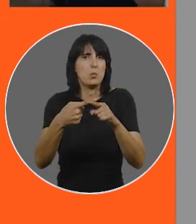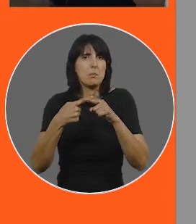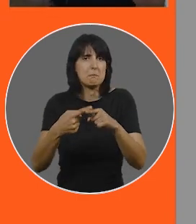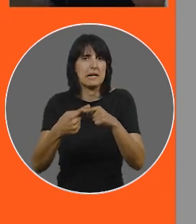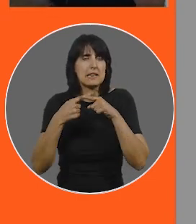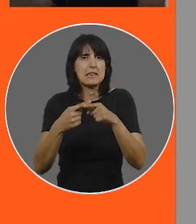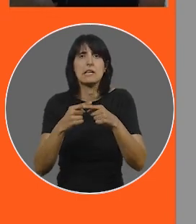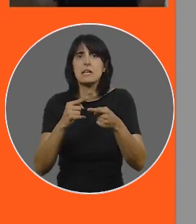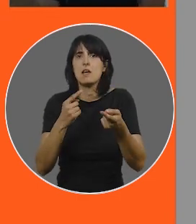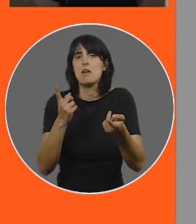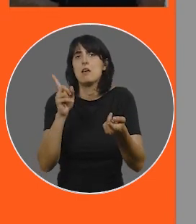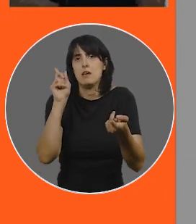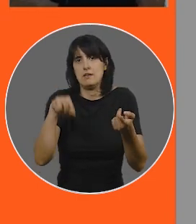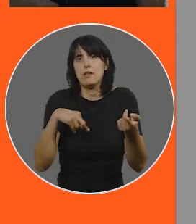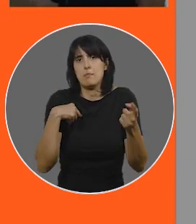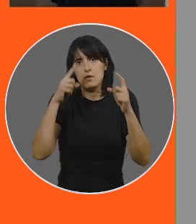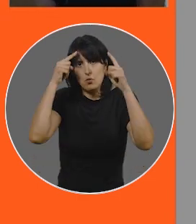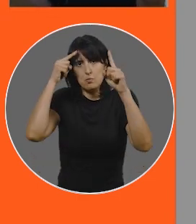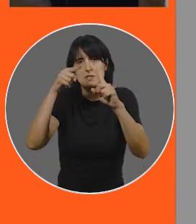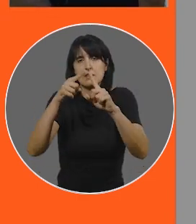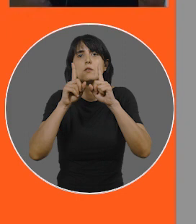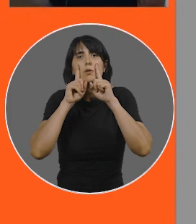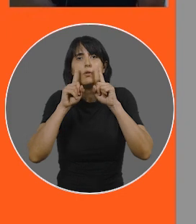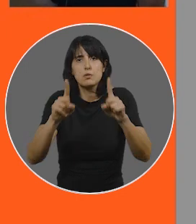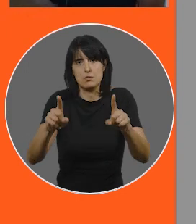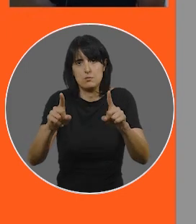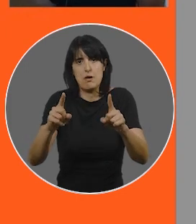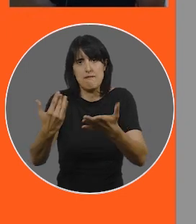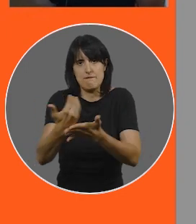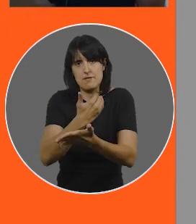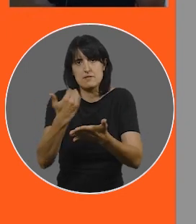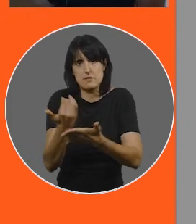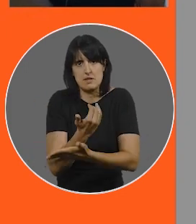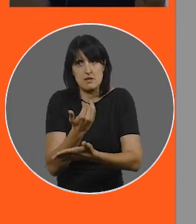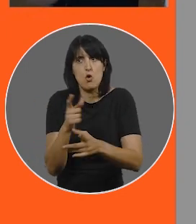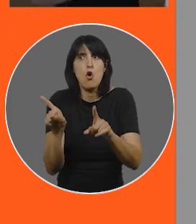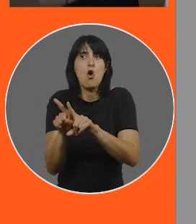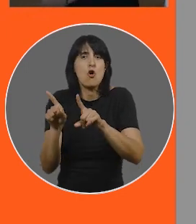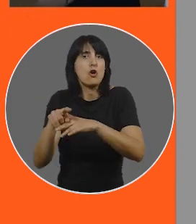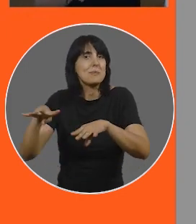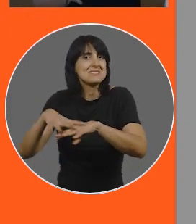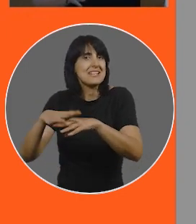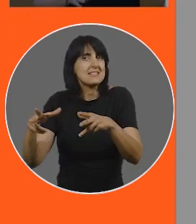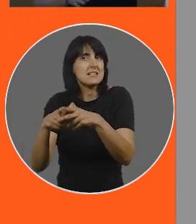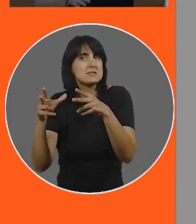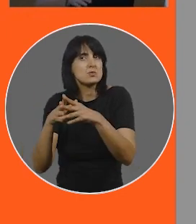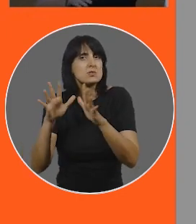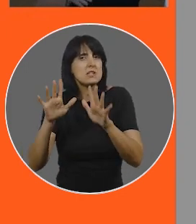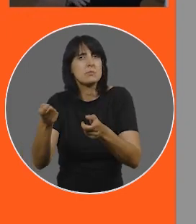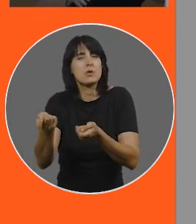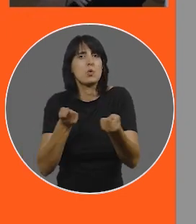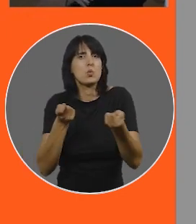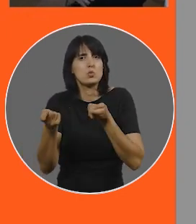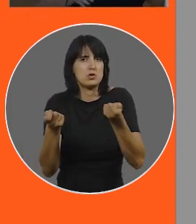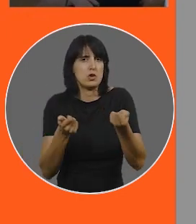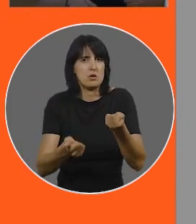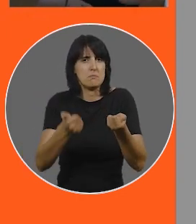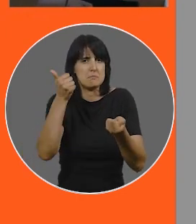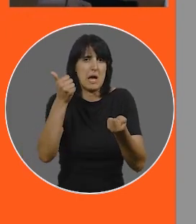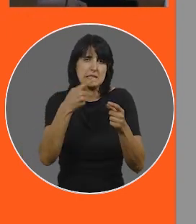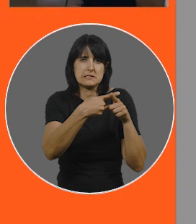pots compartir, els pots monetitzar. Com una alternativa a les xarxes socials, però controlada d'una manera més